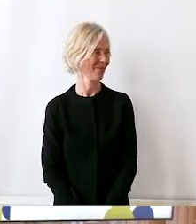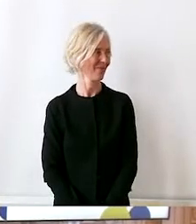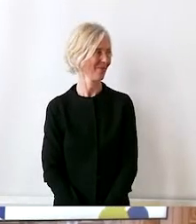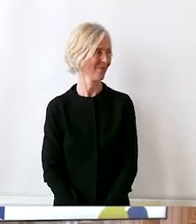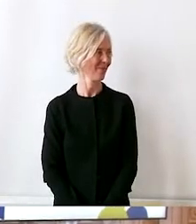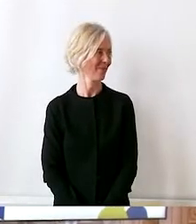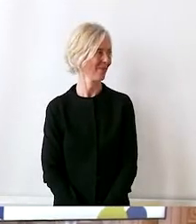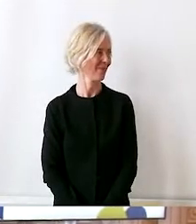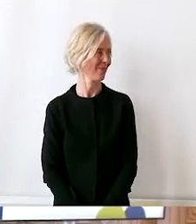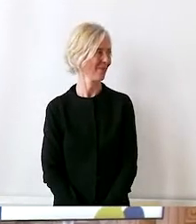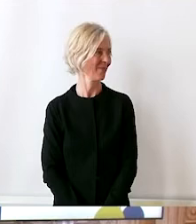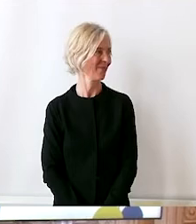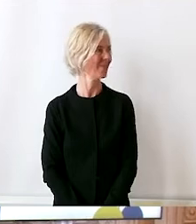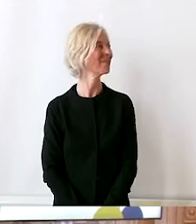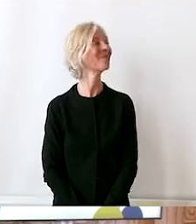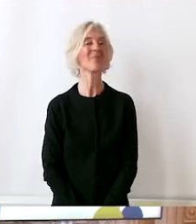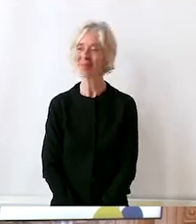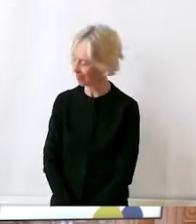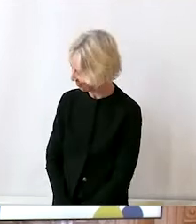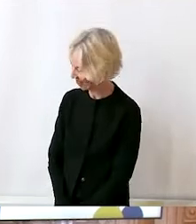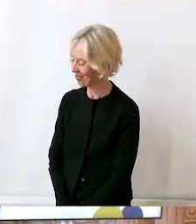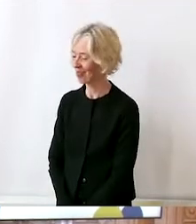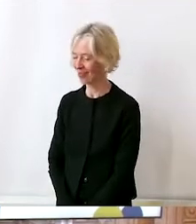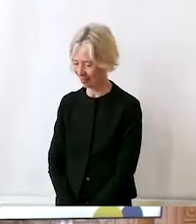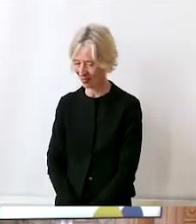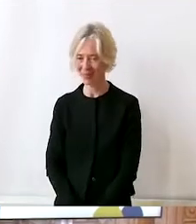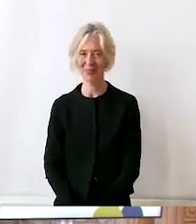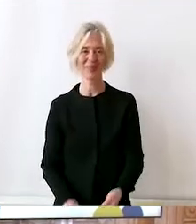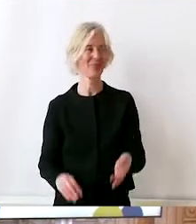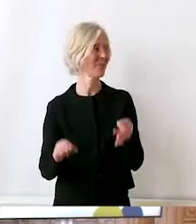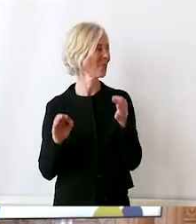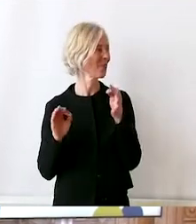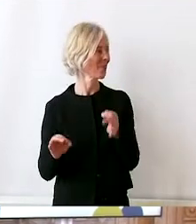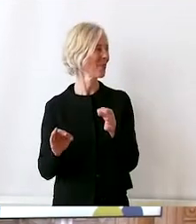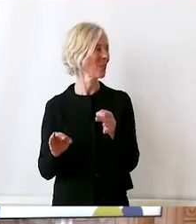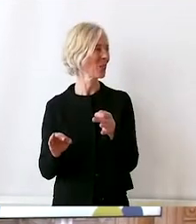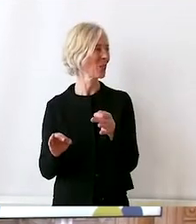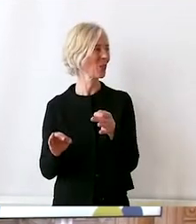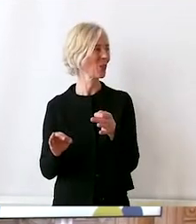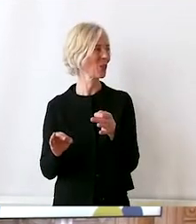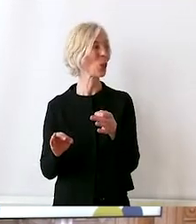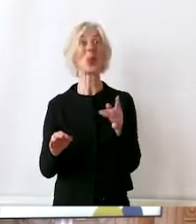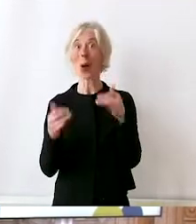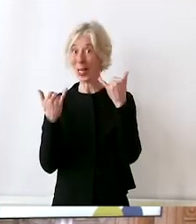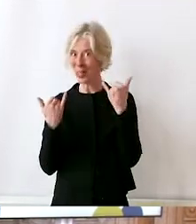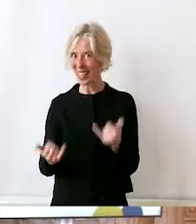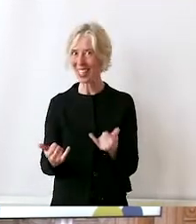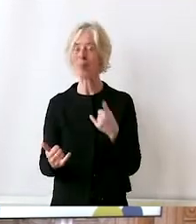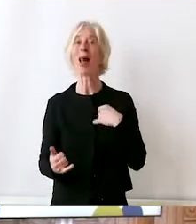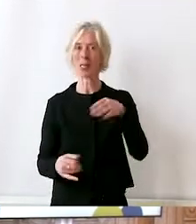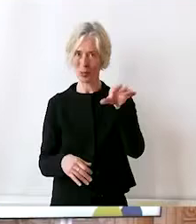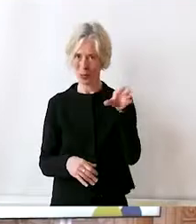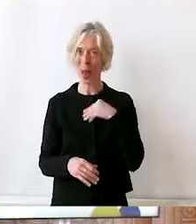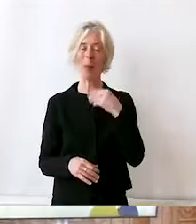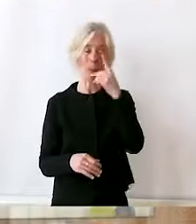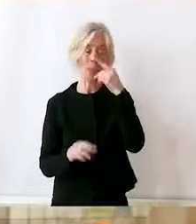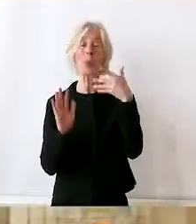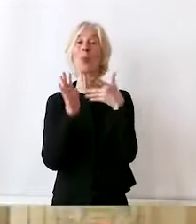So, dann machen wir den Produkttest. Seien Sie mein Glücksbringer, dass hier alles gut funktioniert.